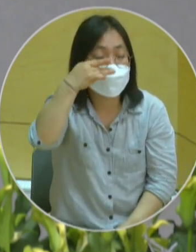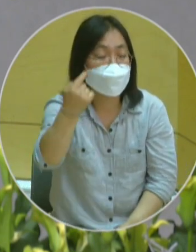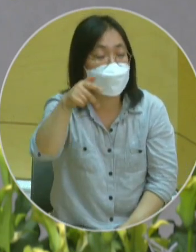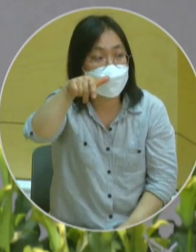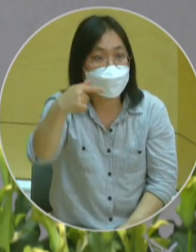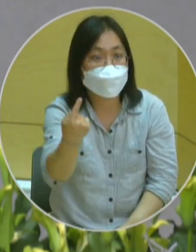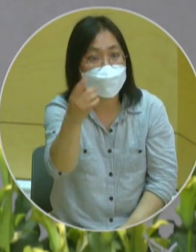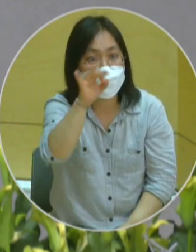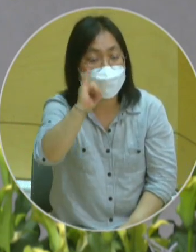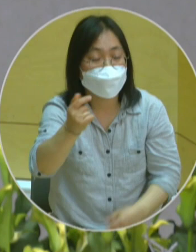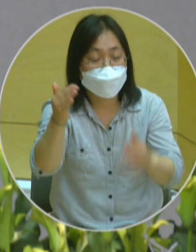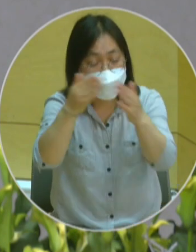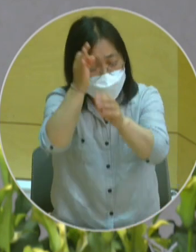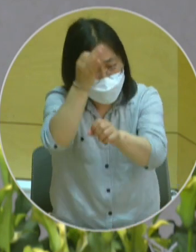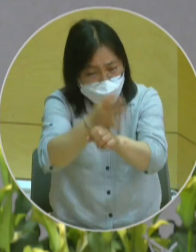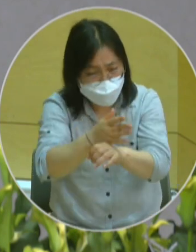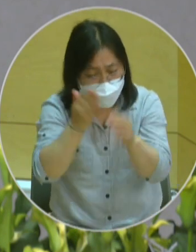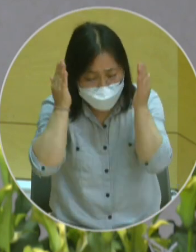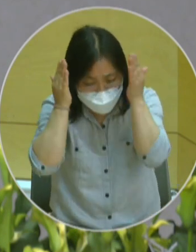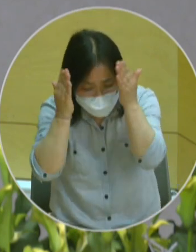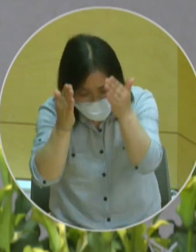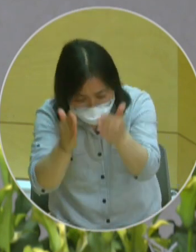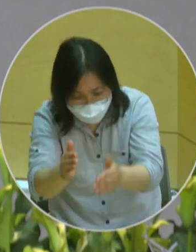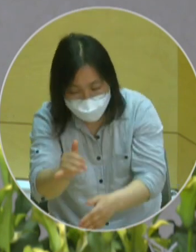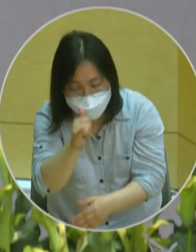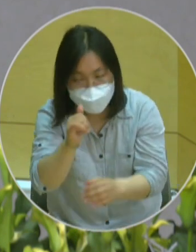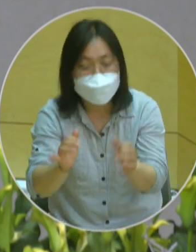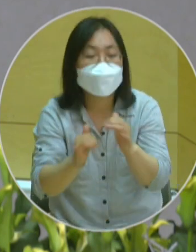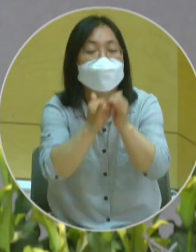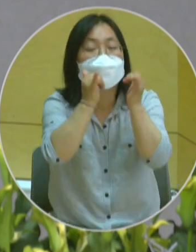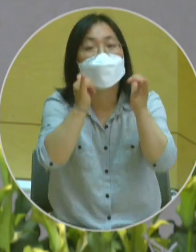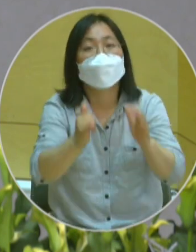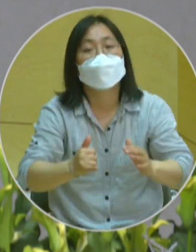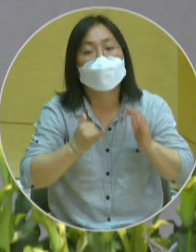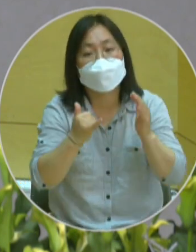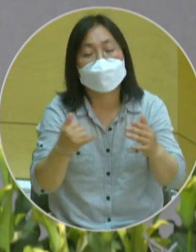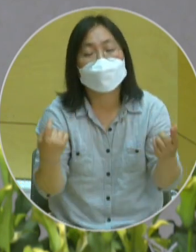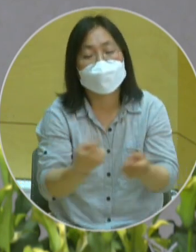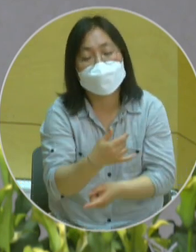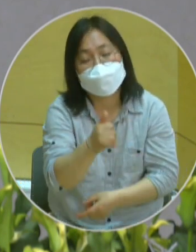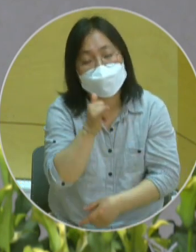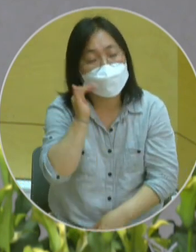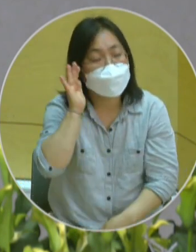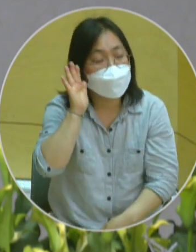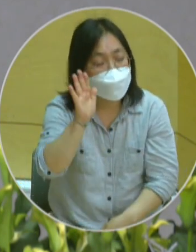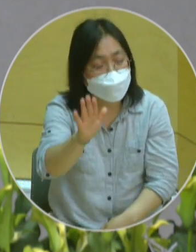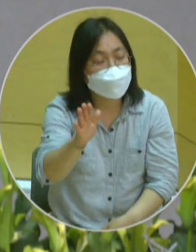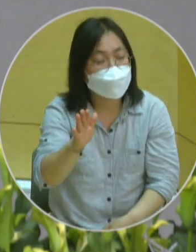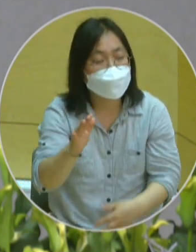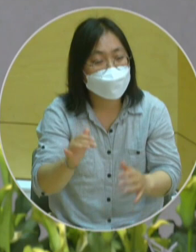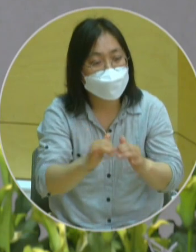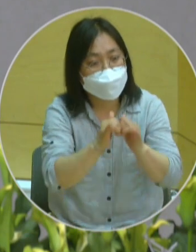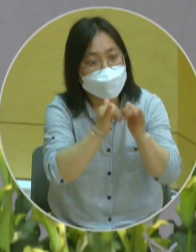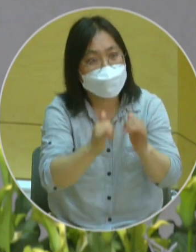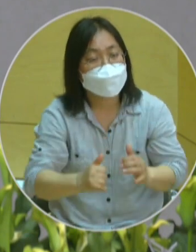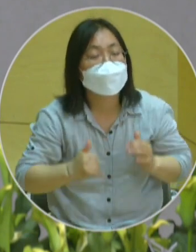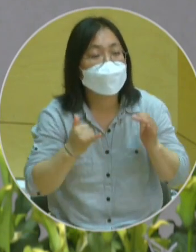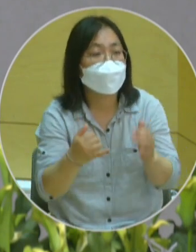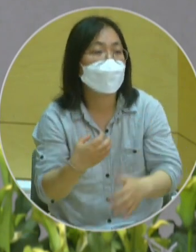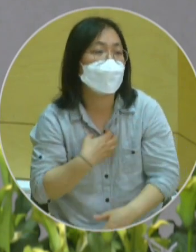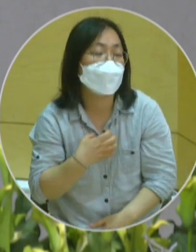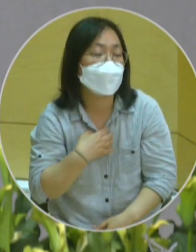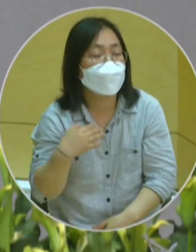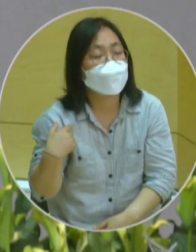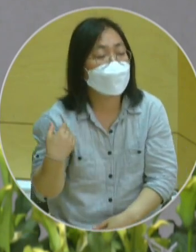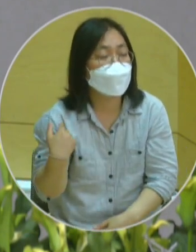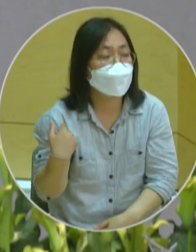샀는데 올인하는 세상이 되어 간다는 세상 자체가 앞으로 어떻게 이 세상에 갈지 모르는 위기 가운데 있다는 거예요. 거기에